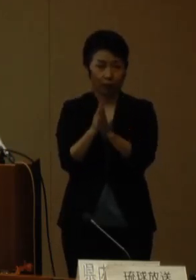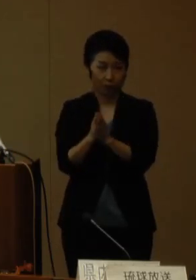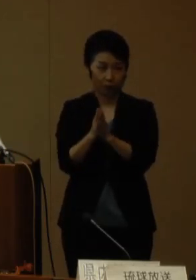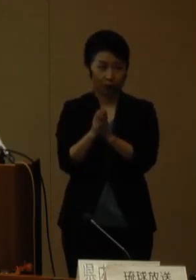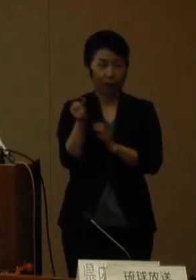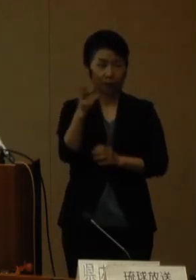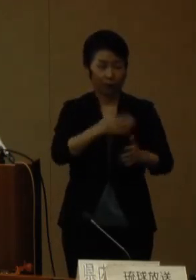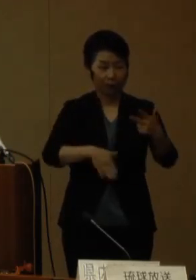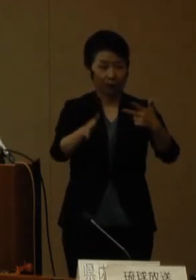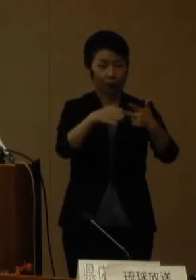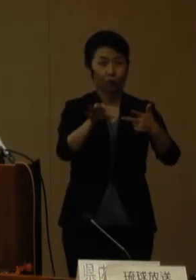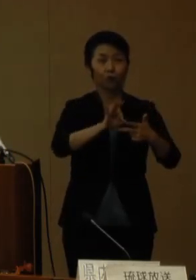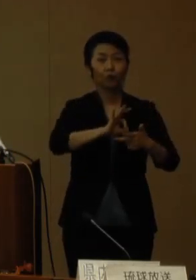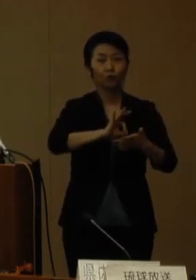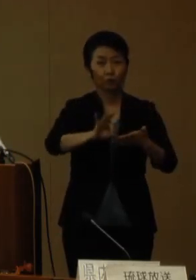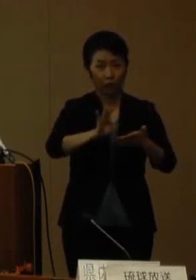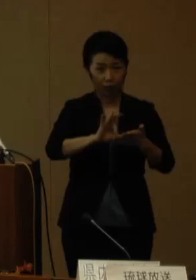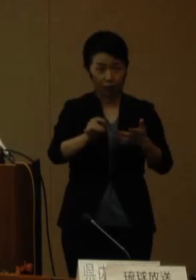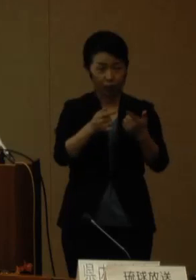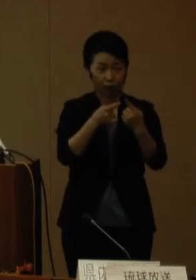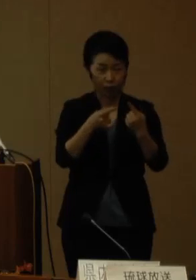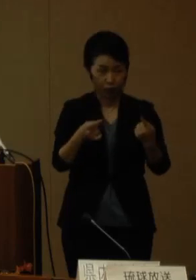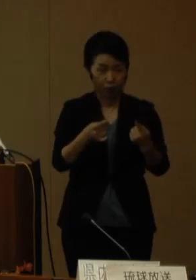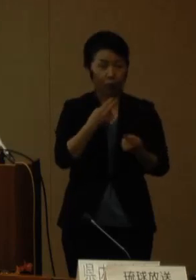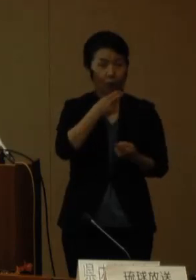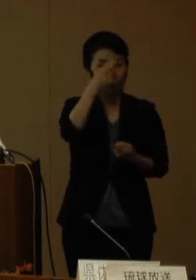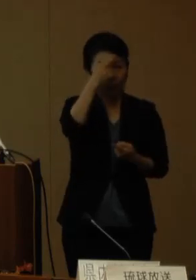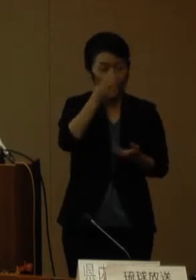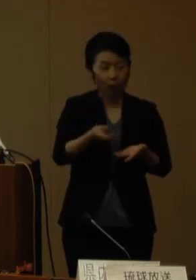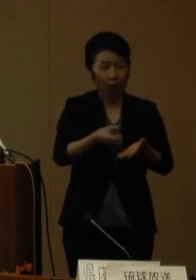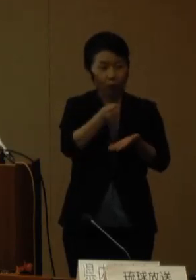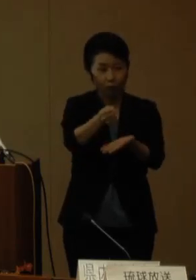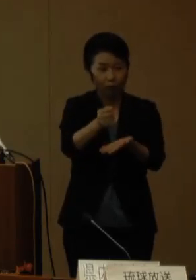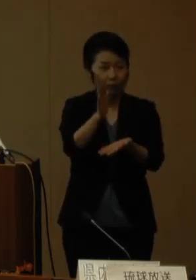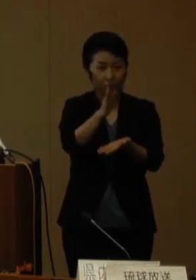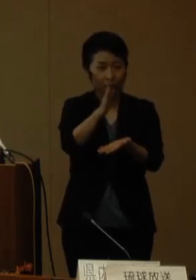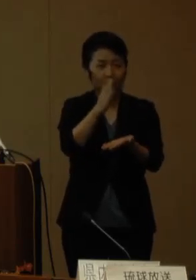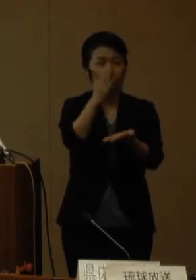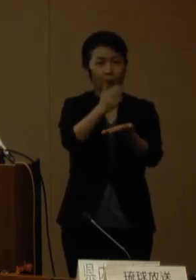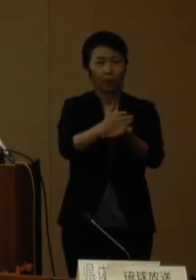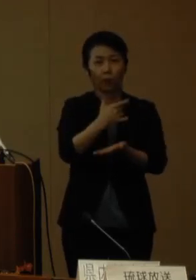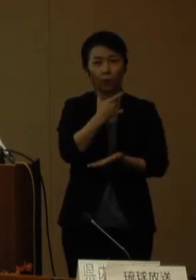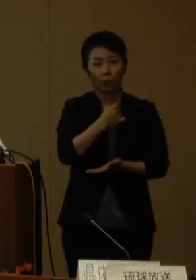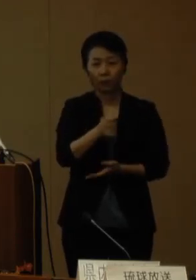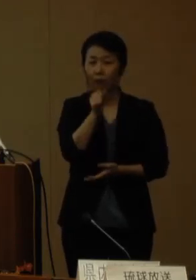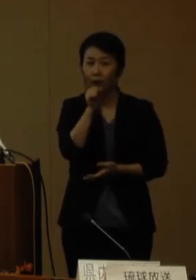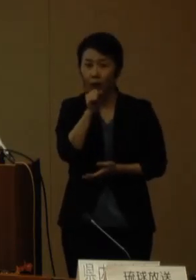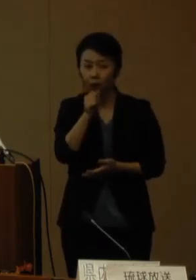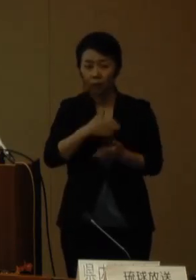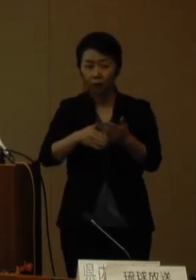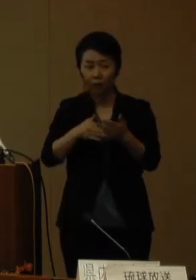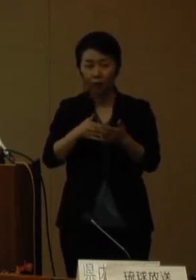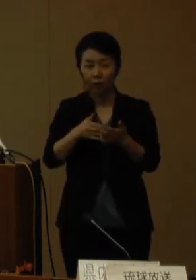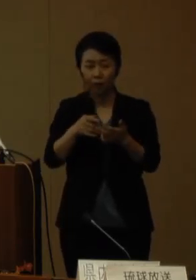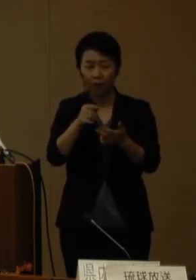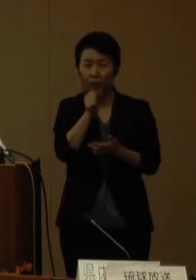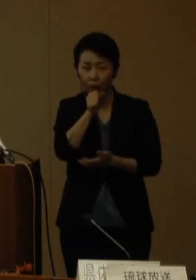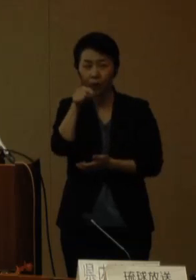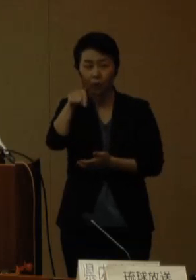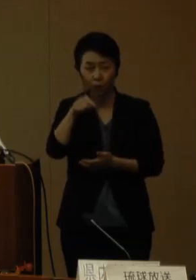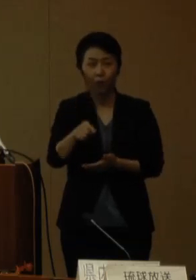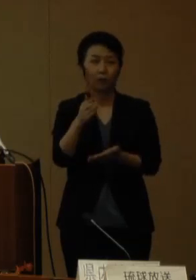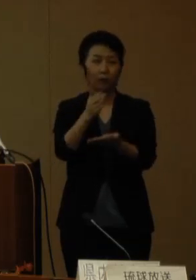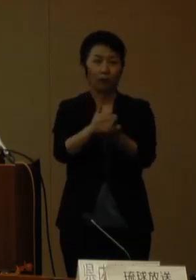への利用者による酒類の持ち込みを含め、酒類の提供およびカラオケ設備の提供は行わないようにお願いいたします